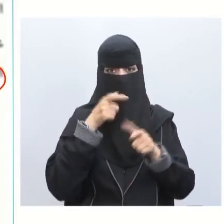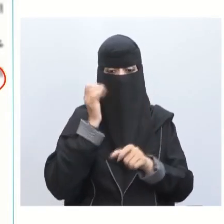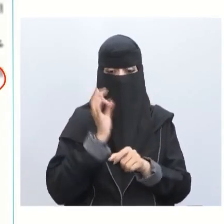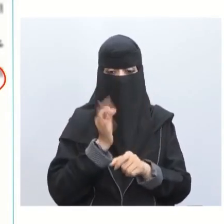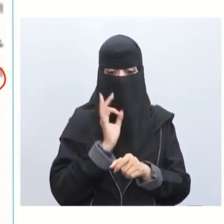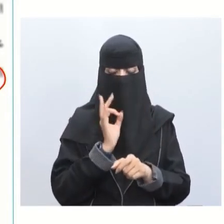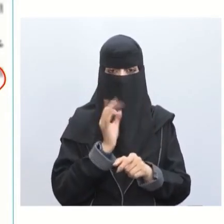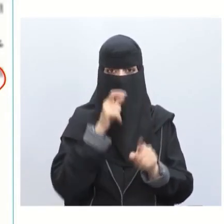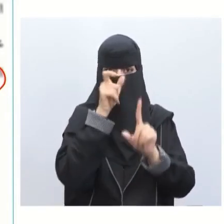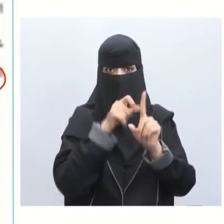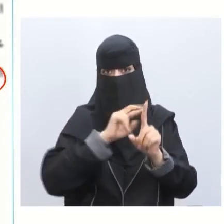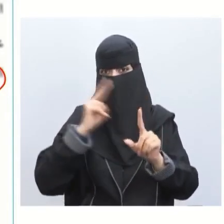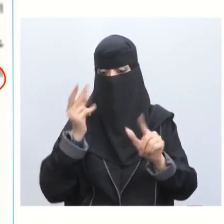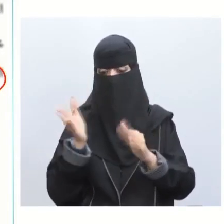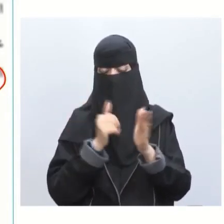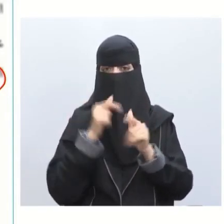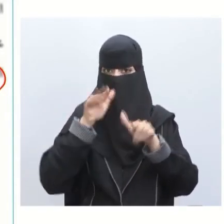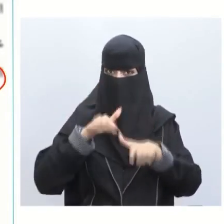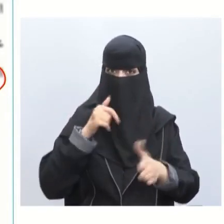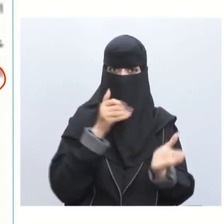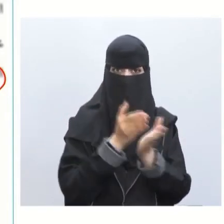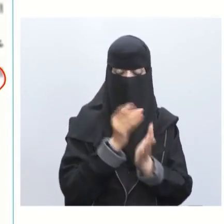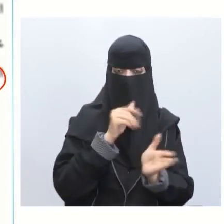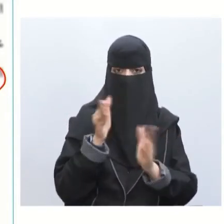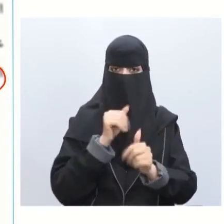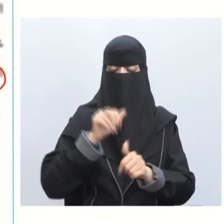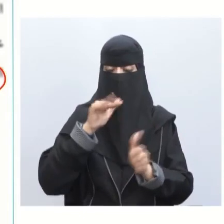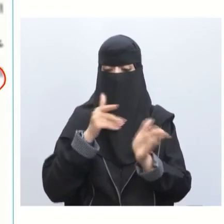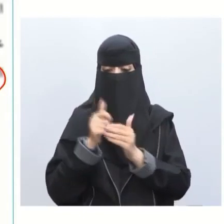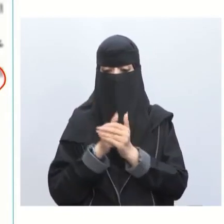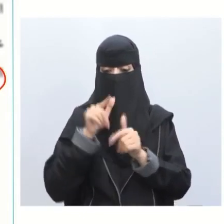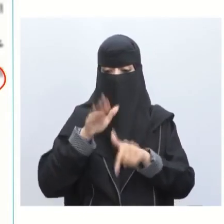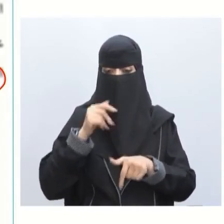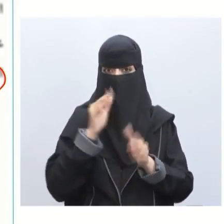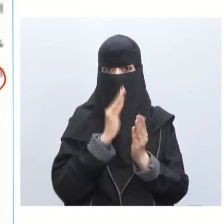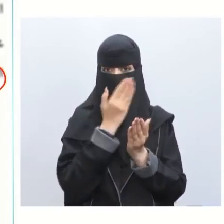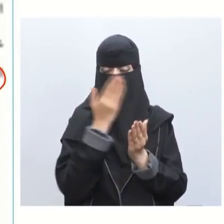تهديد لشخص اخر هذه من سلوكيات التنمر كذلك